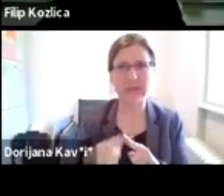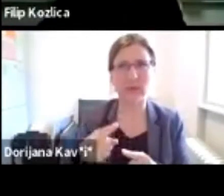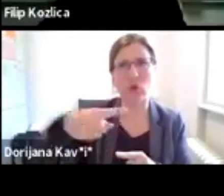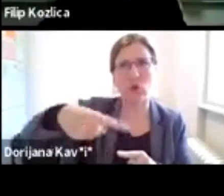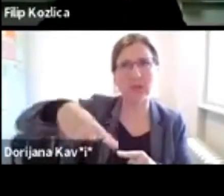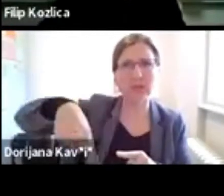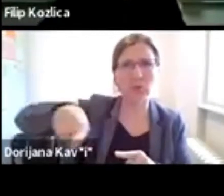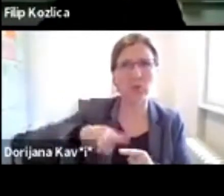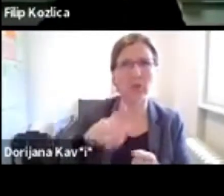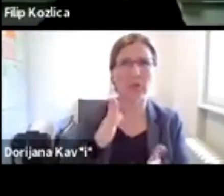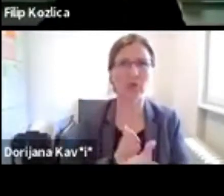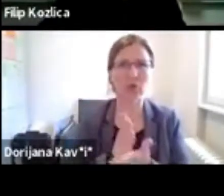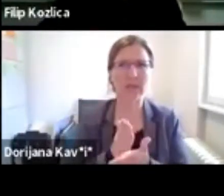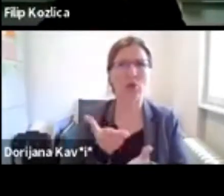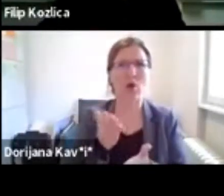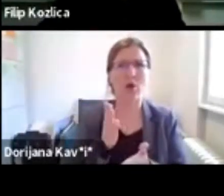u poziciji